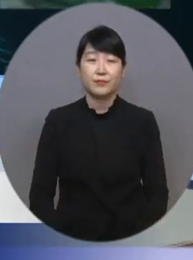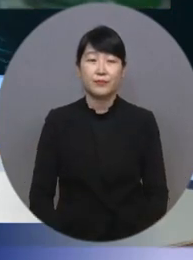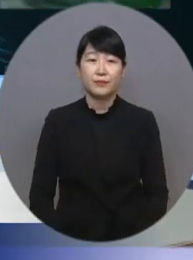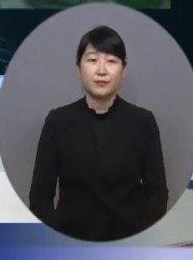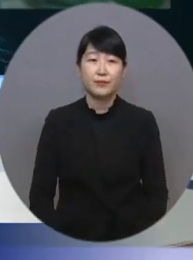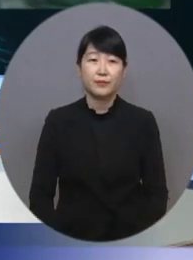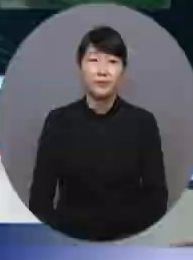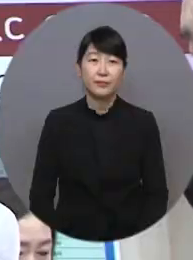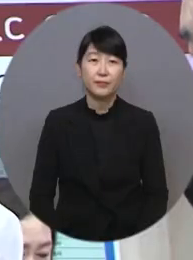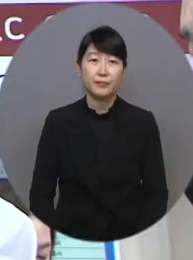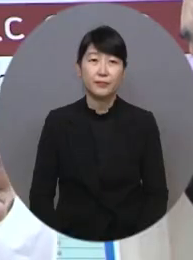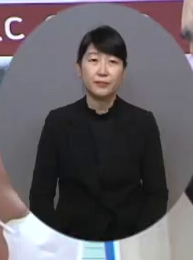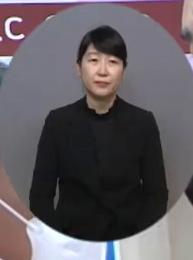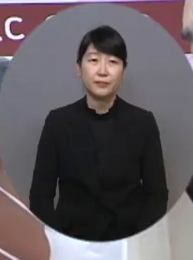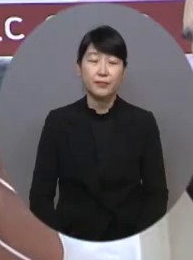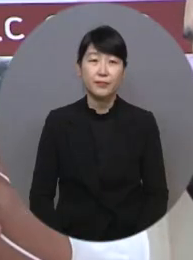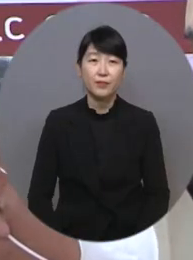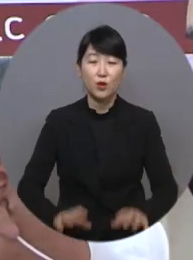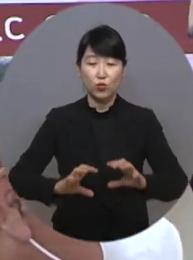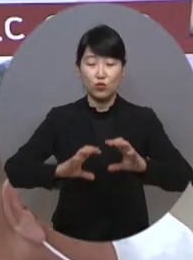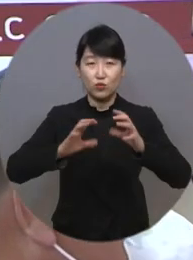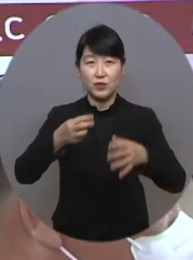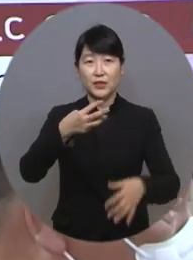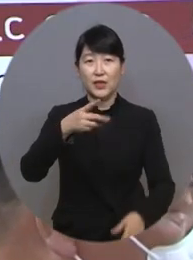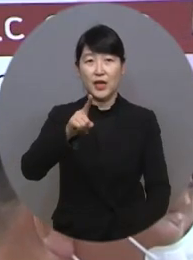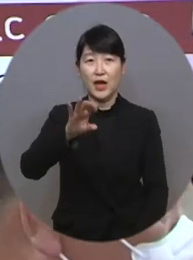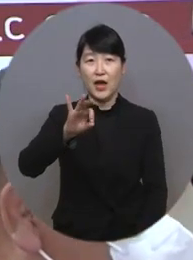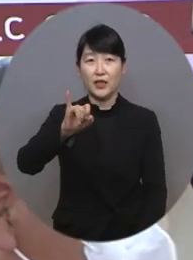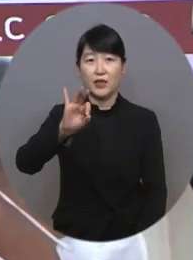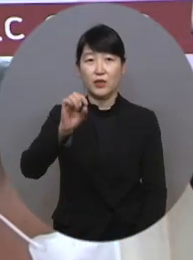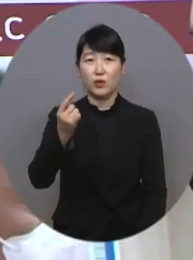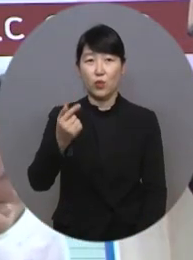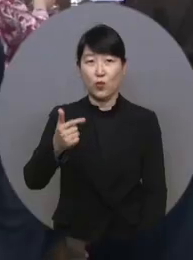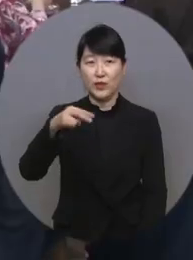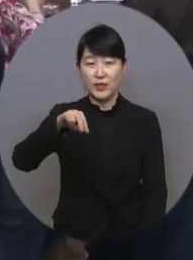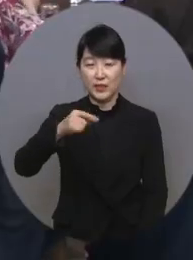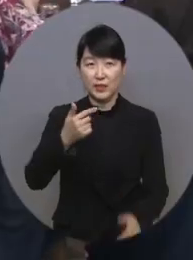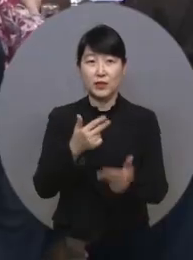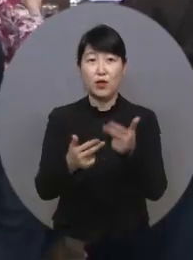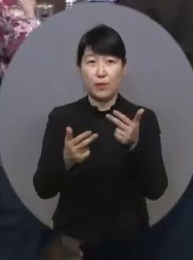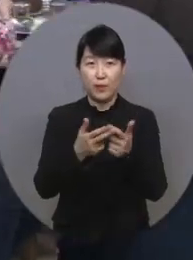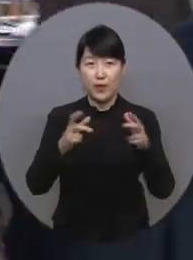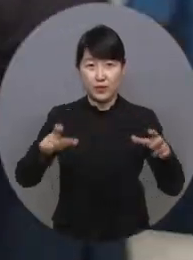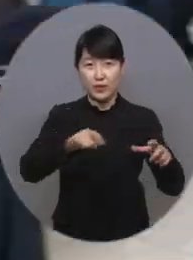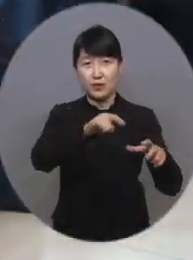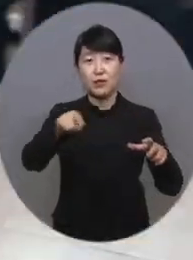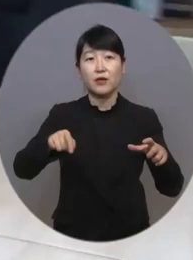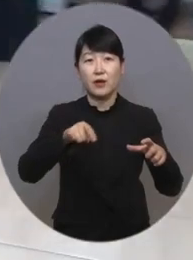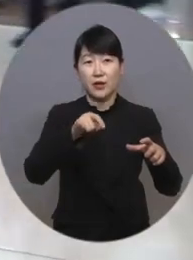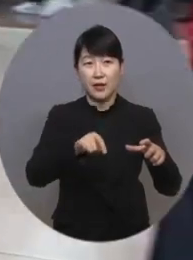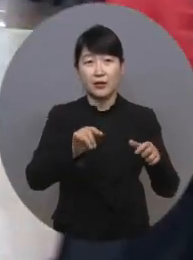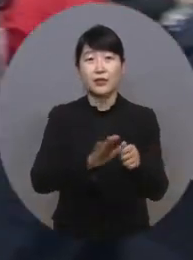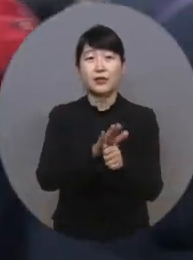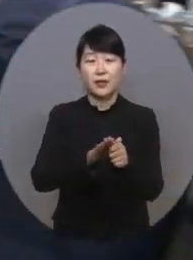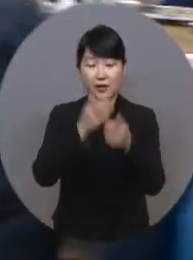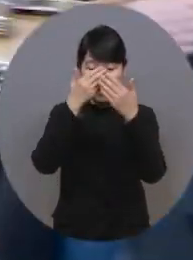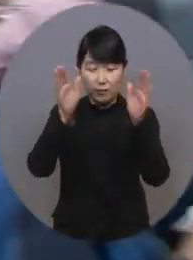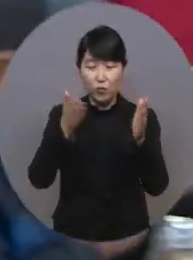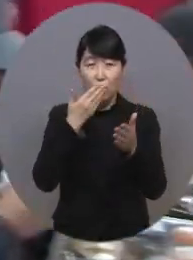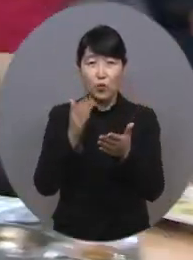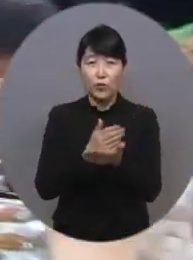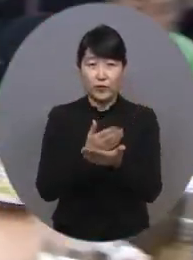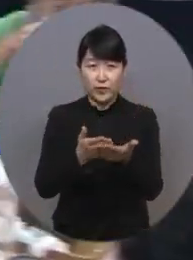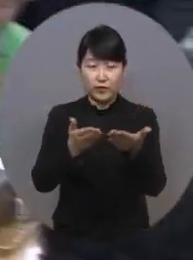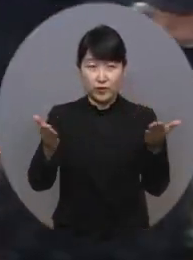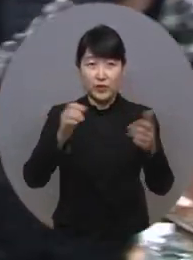보도합니다. 국제 라이온협회 355A지구 4지역이 주관한 사랑의 무료급식 행사가 지난